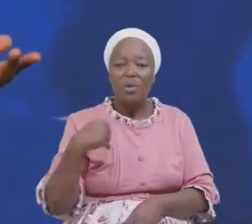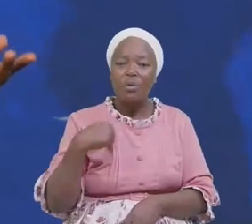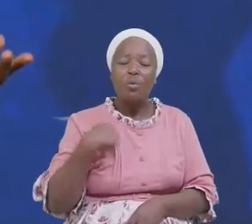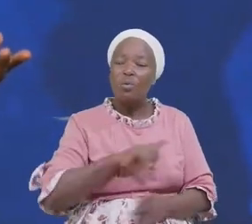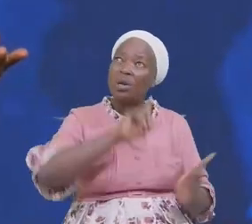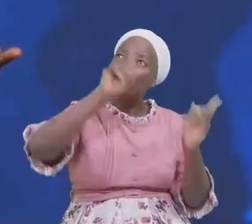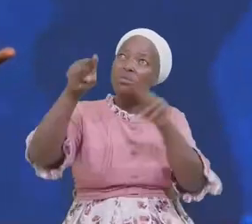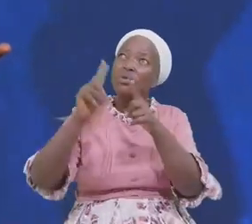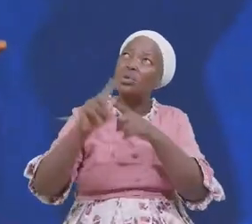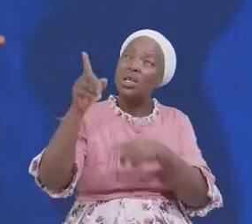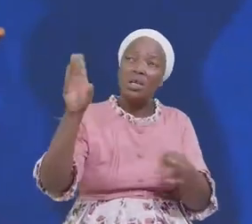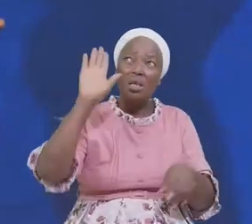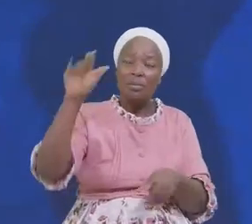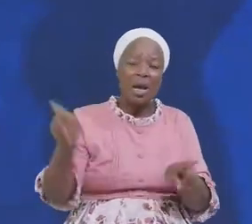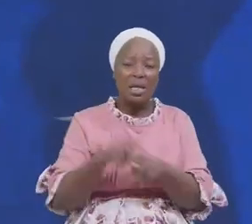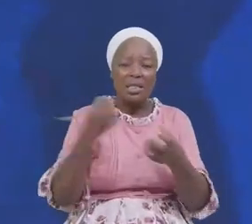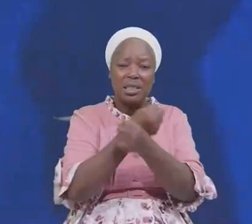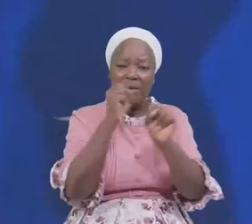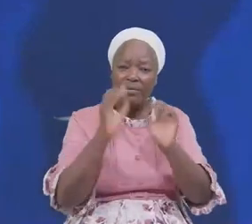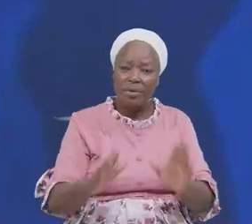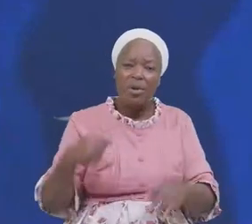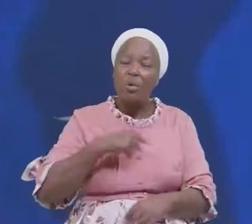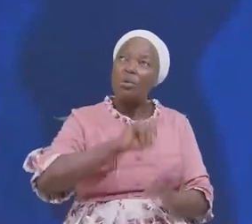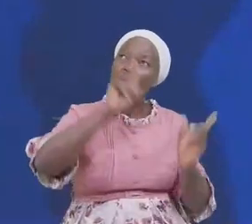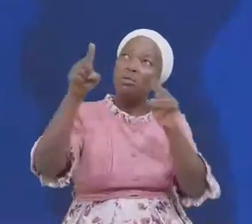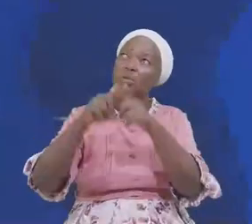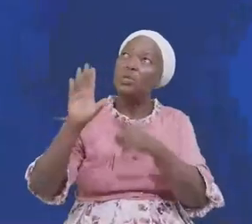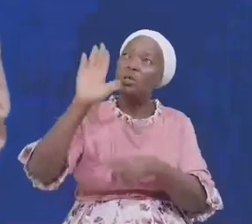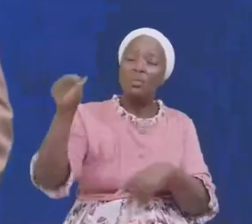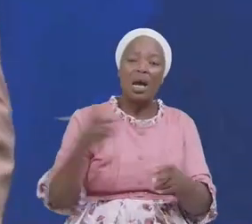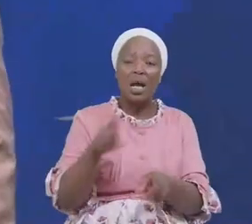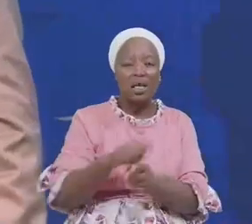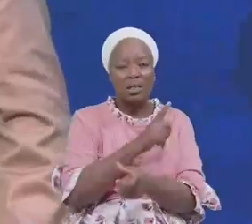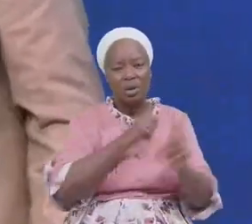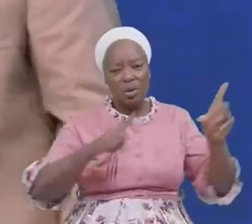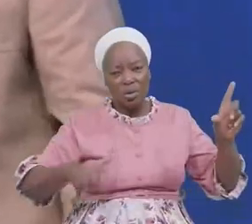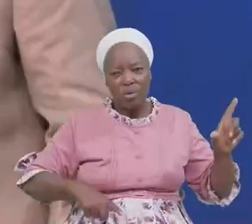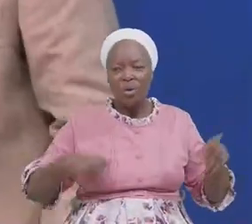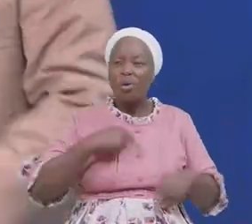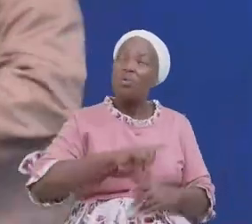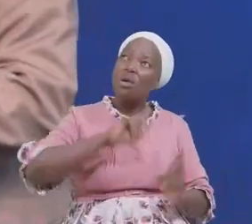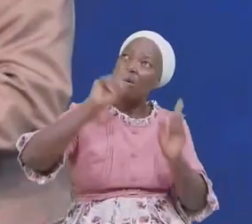Et nous venons à lui comme sauveur. Nous venons à lui comme Seigneur.